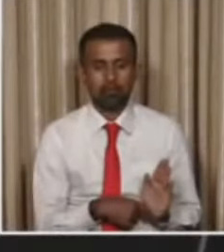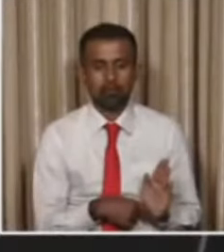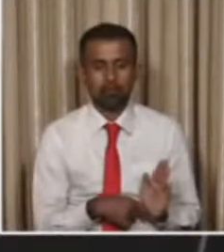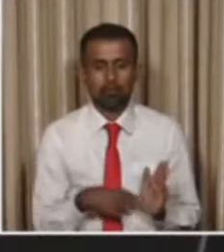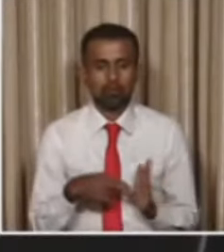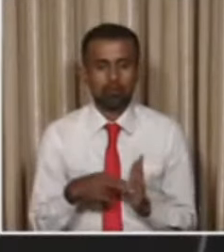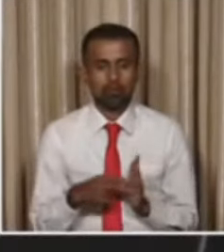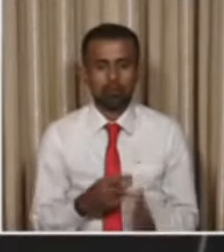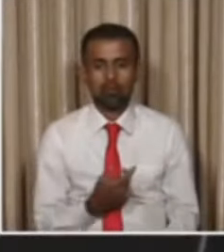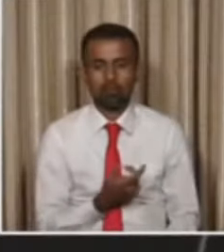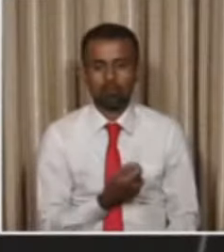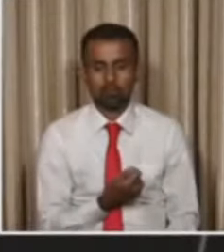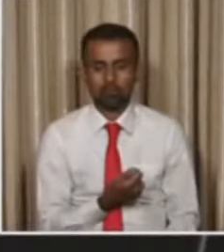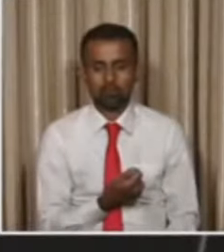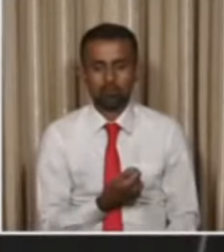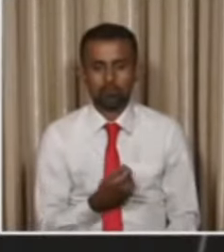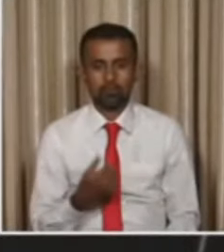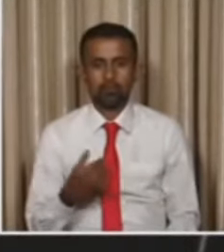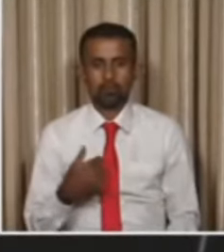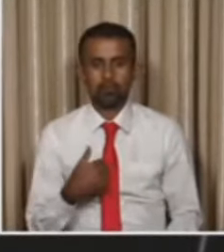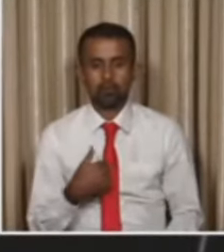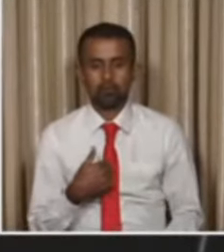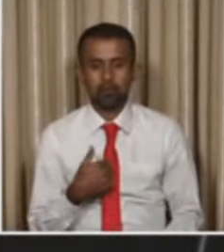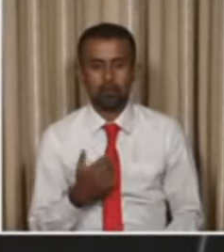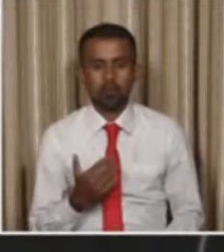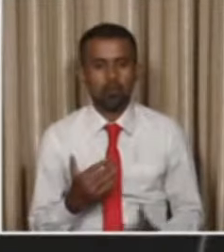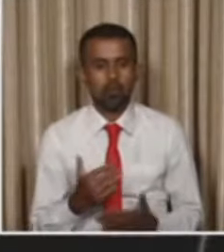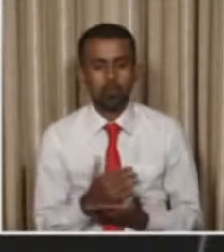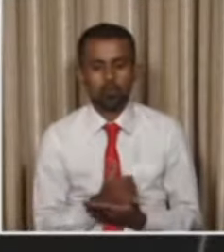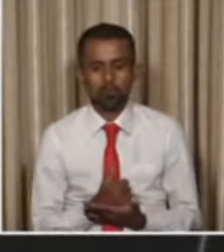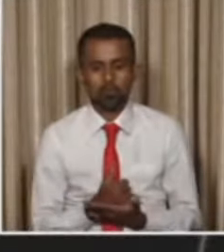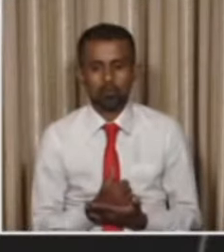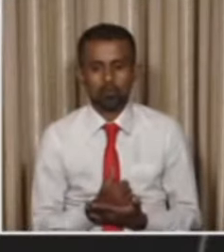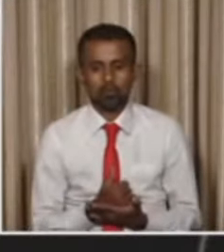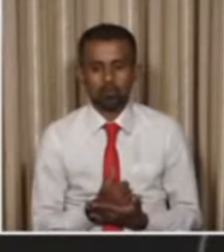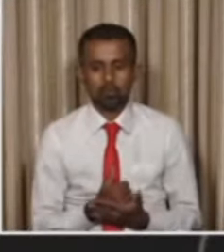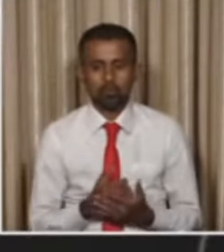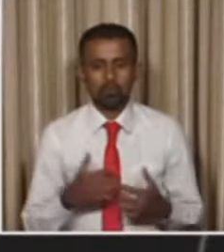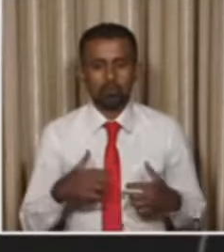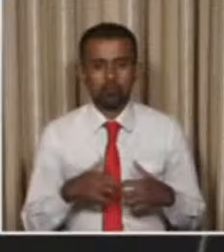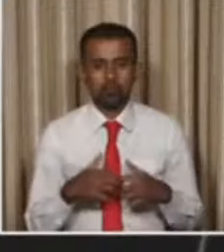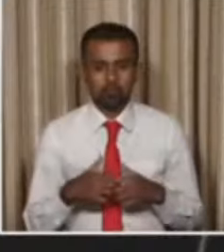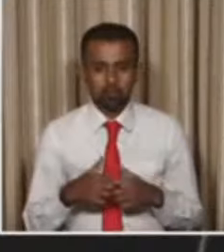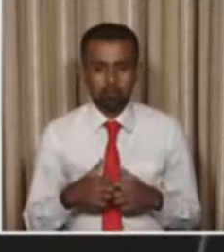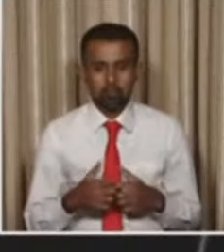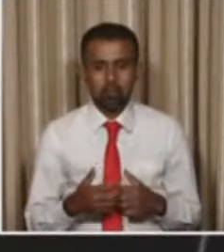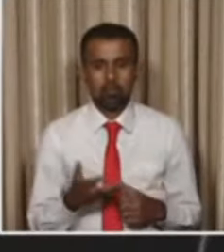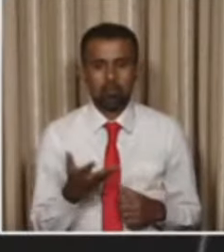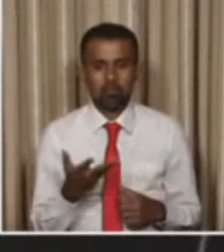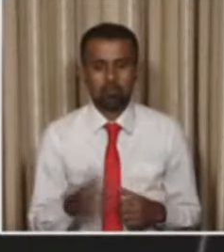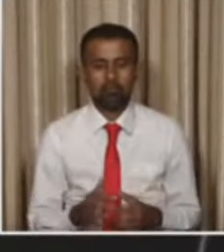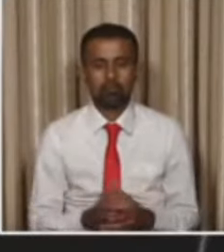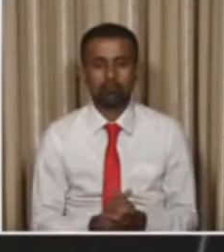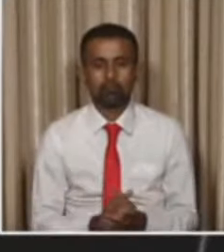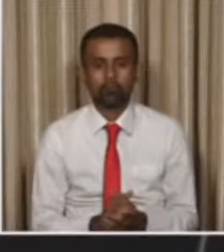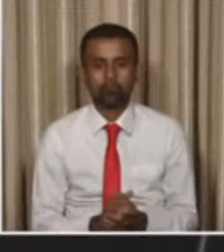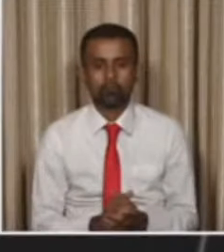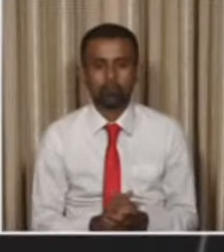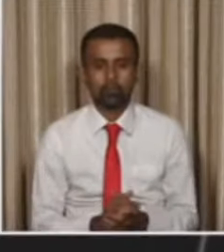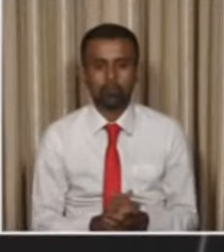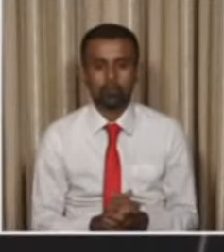ආර්ථික වශයෙන් අපි හැම කෙනෙක්ම ලොකු අර්බුදයකට මූණ දීලා